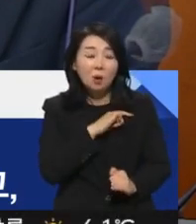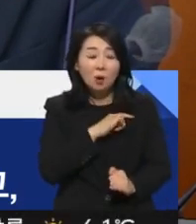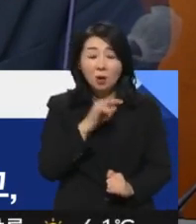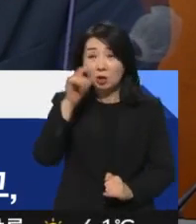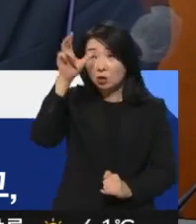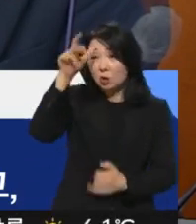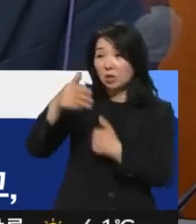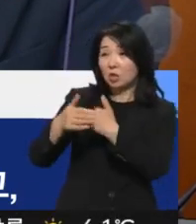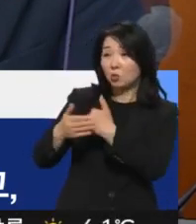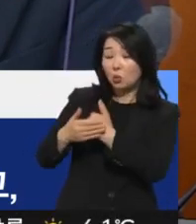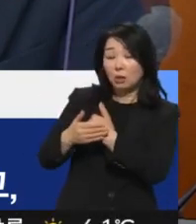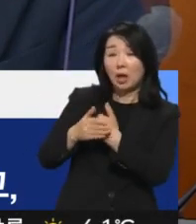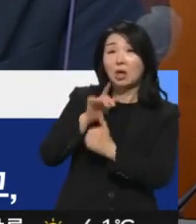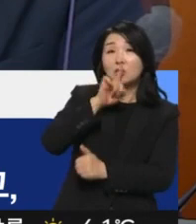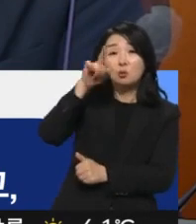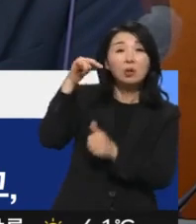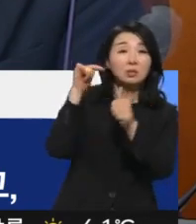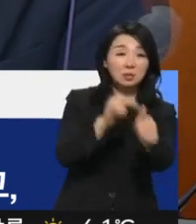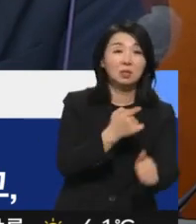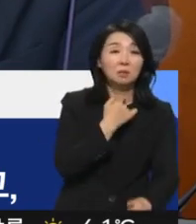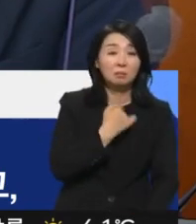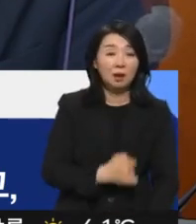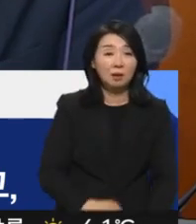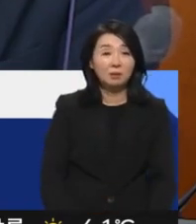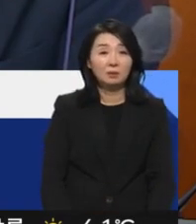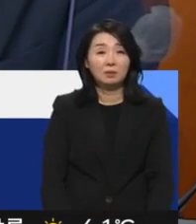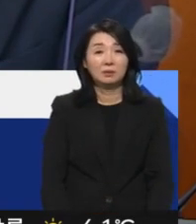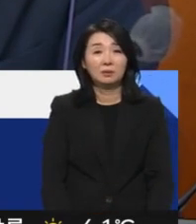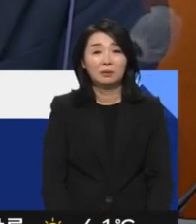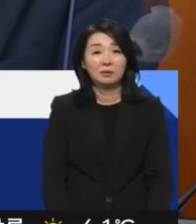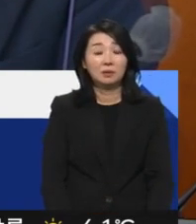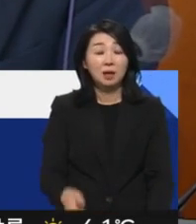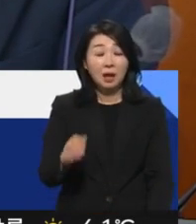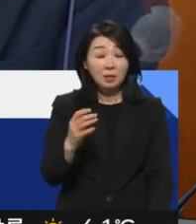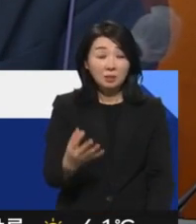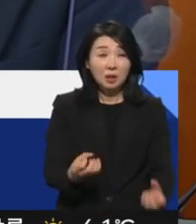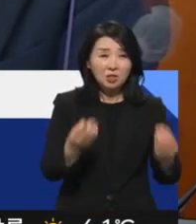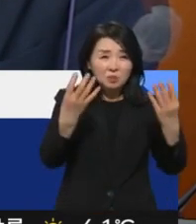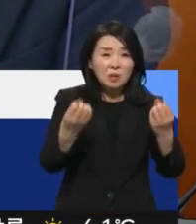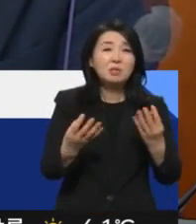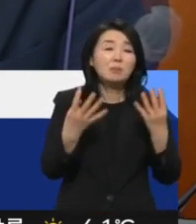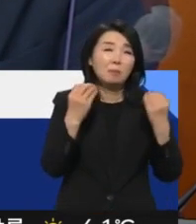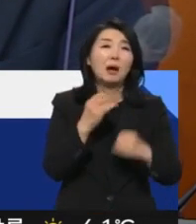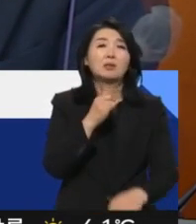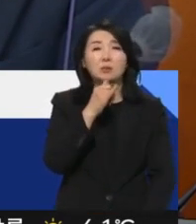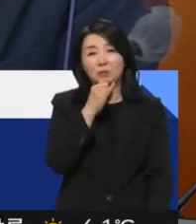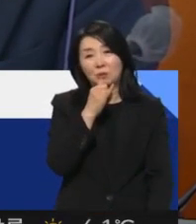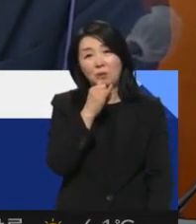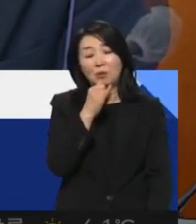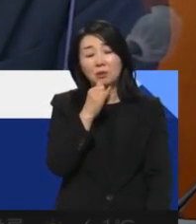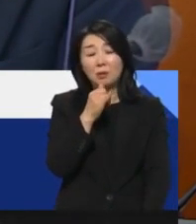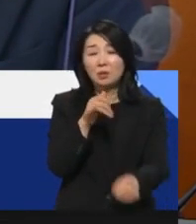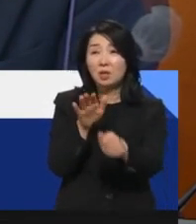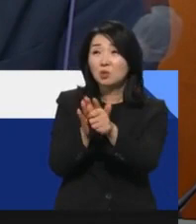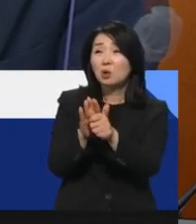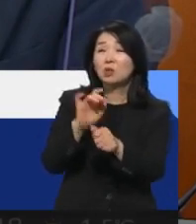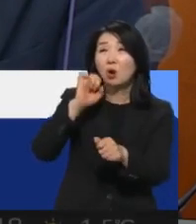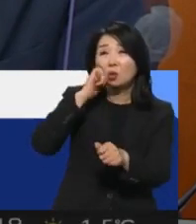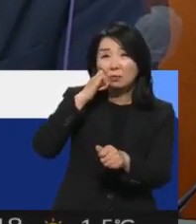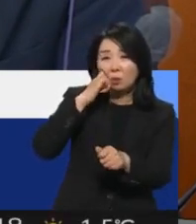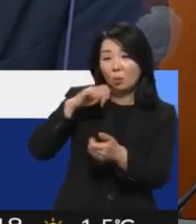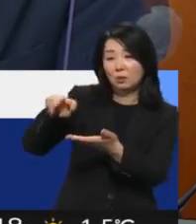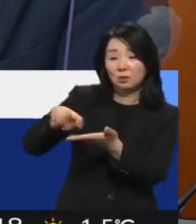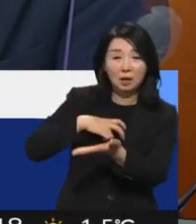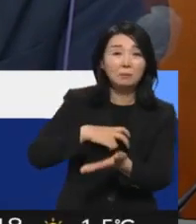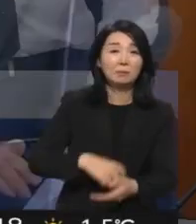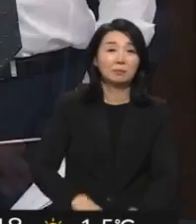지원 요청해라 그런 지시를 했었고 당일 집회 시기가 많기 때문에 지원이 어렵다는 그런 답변이 들어왔었습니다. 그래서